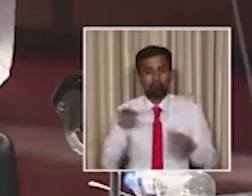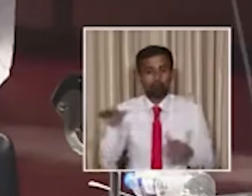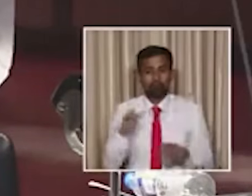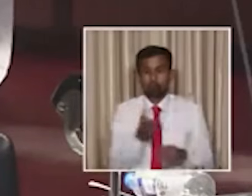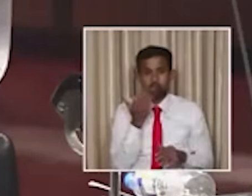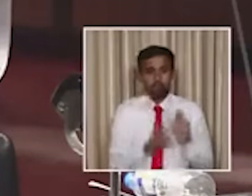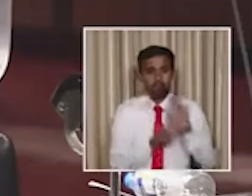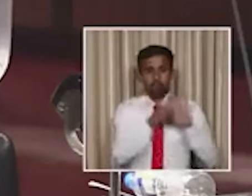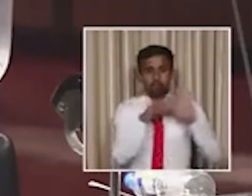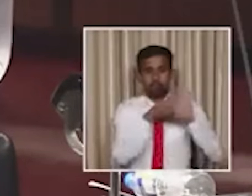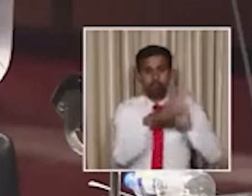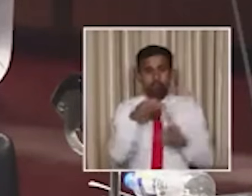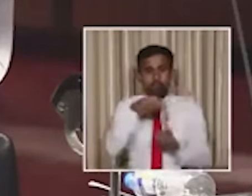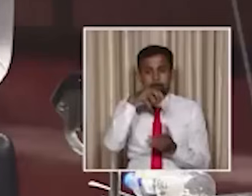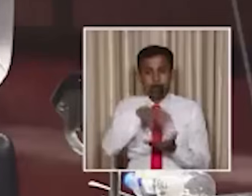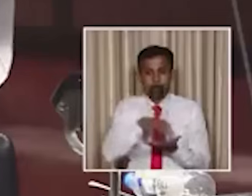மாகாணங்களிலே